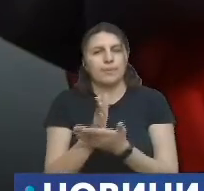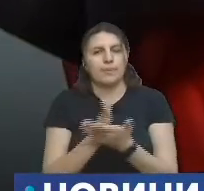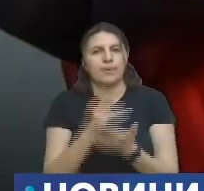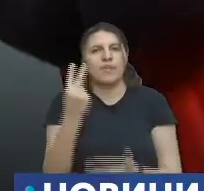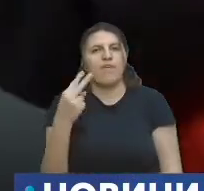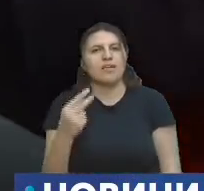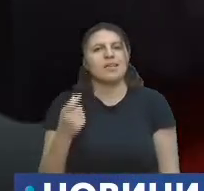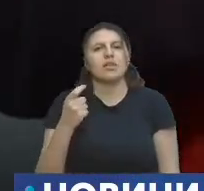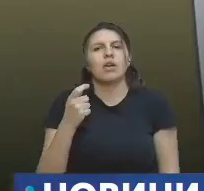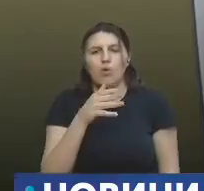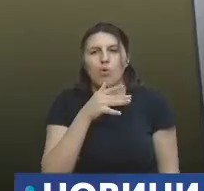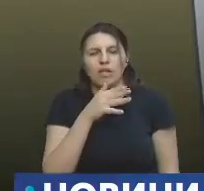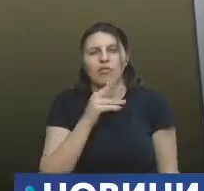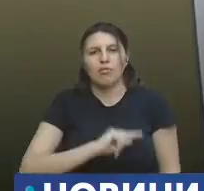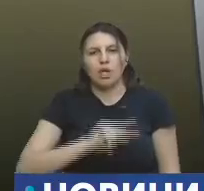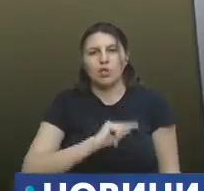сестрою.